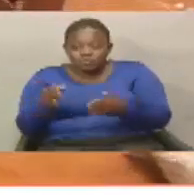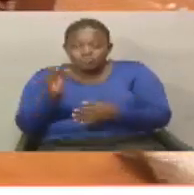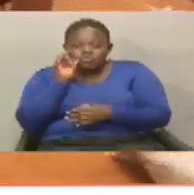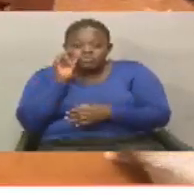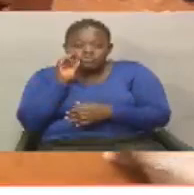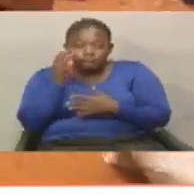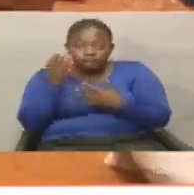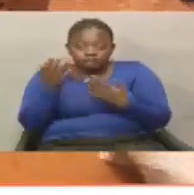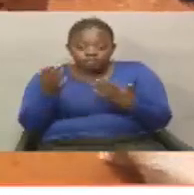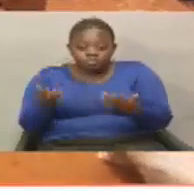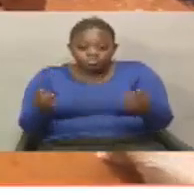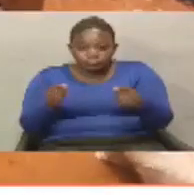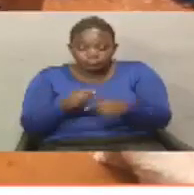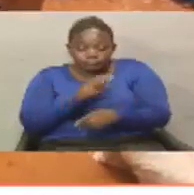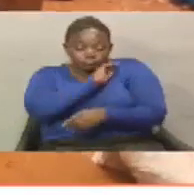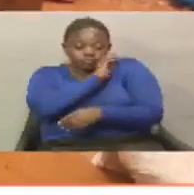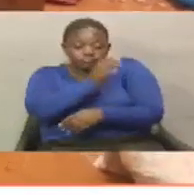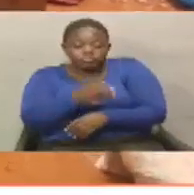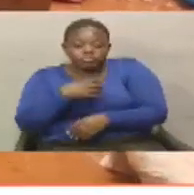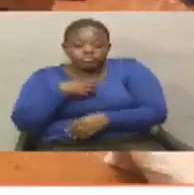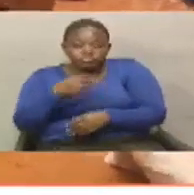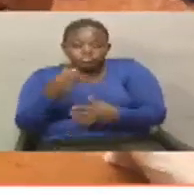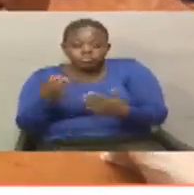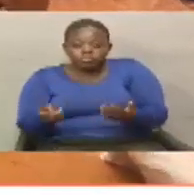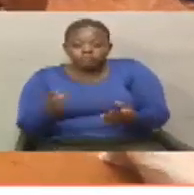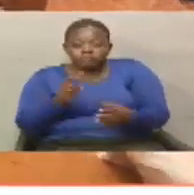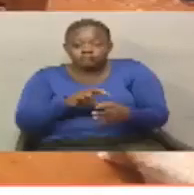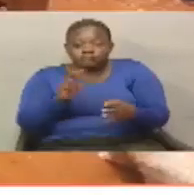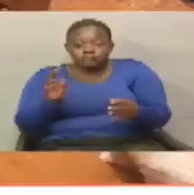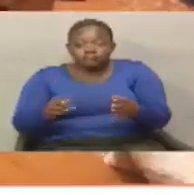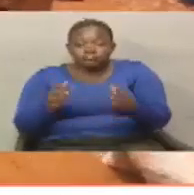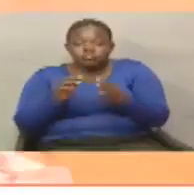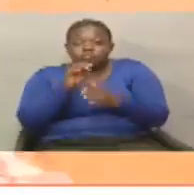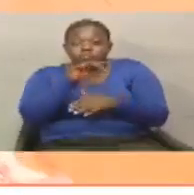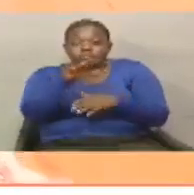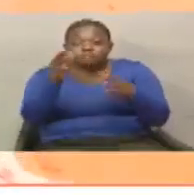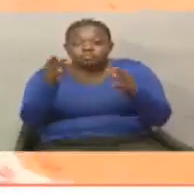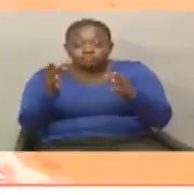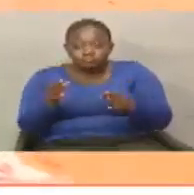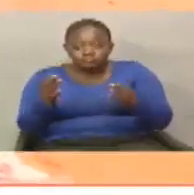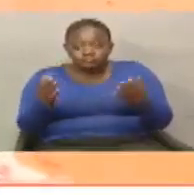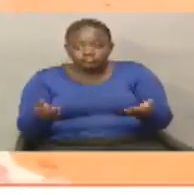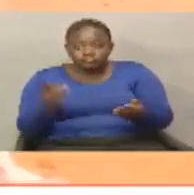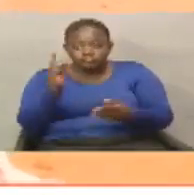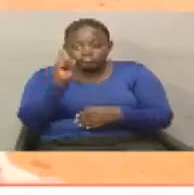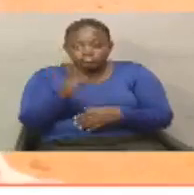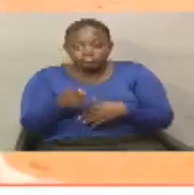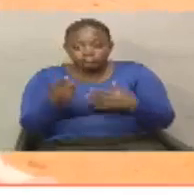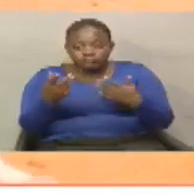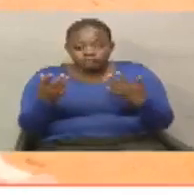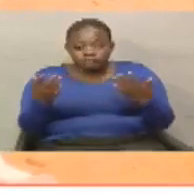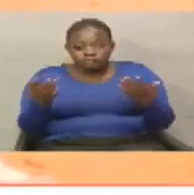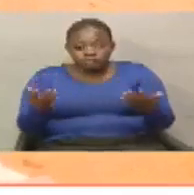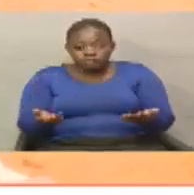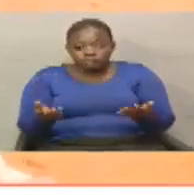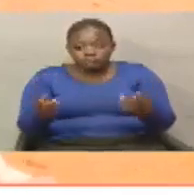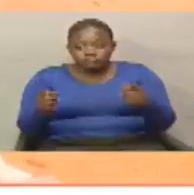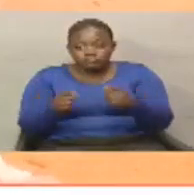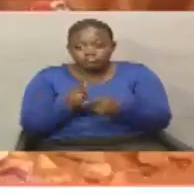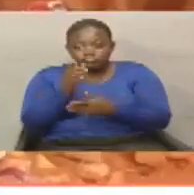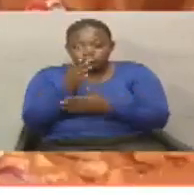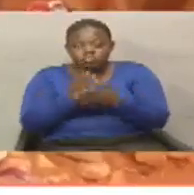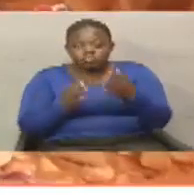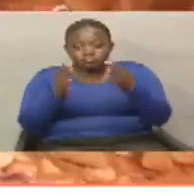okumuyita ku kitalaba ate bakanyama n'omugagga we bazze ne bamufulumya enju ye n'ebyo byonna we tutuukidde otomusanzi wabweru w'ekikomera n'ebimu ku